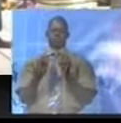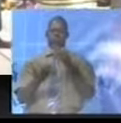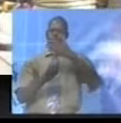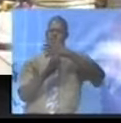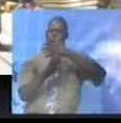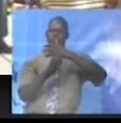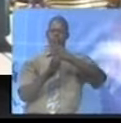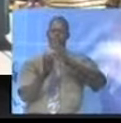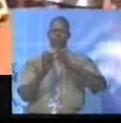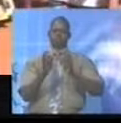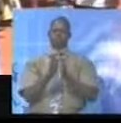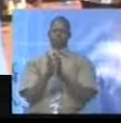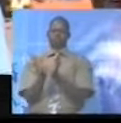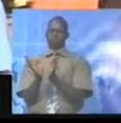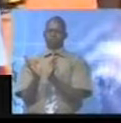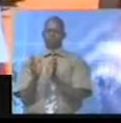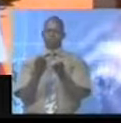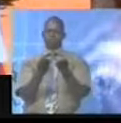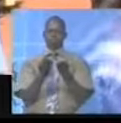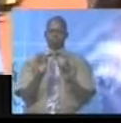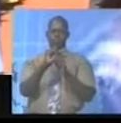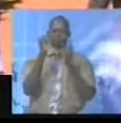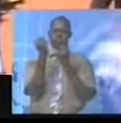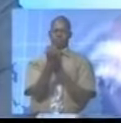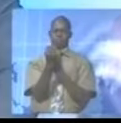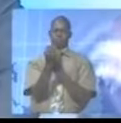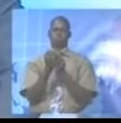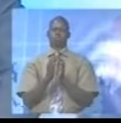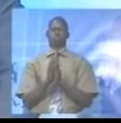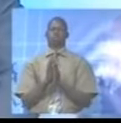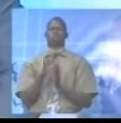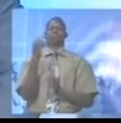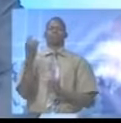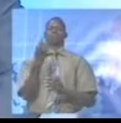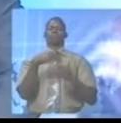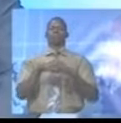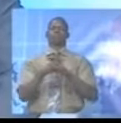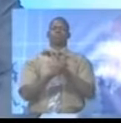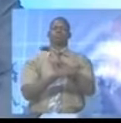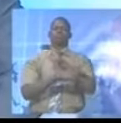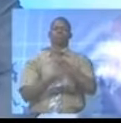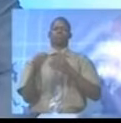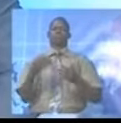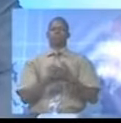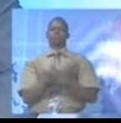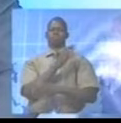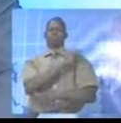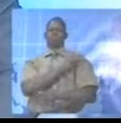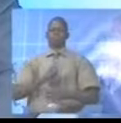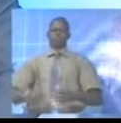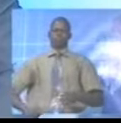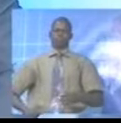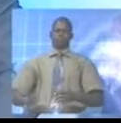économique et de l'élargissement des besoins sociaux. Toujours dans cette région, le nouveau maire de Puitenga a